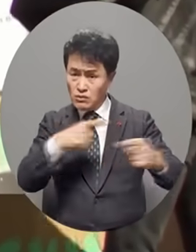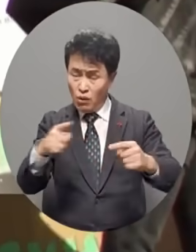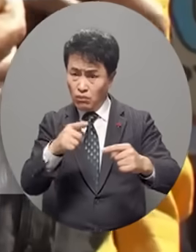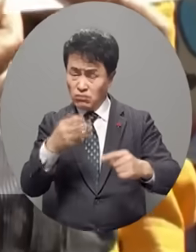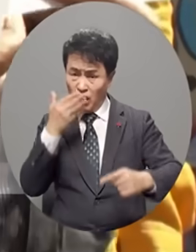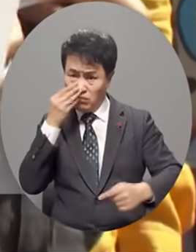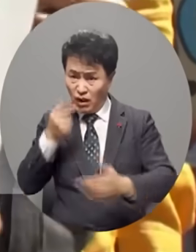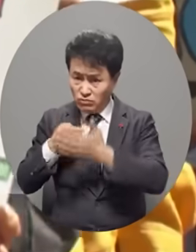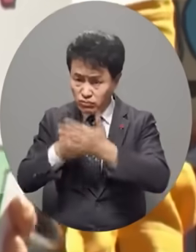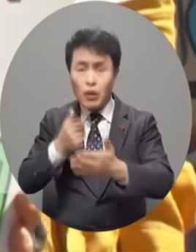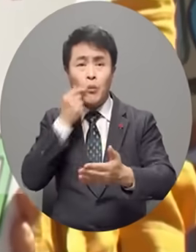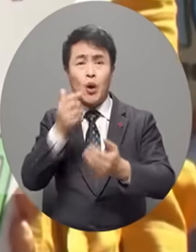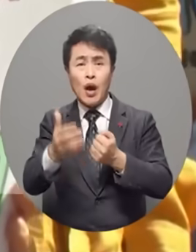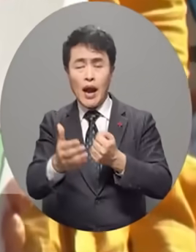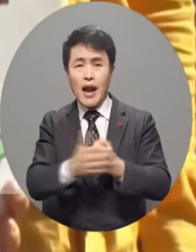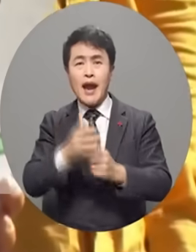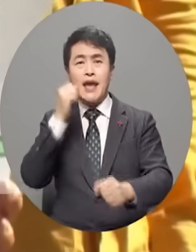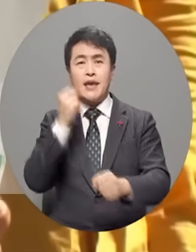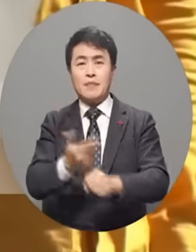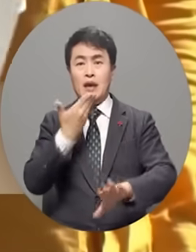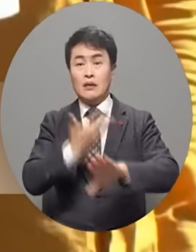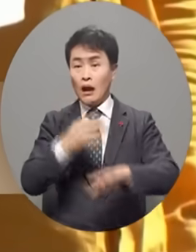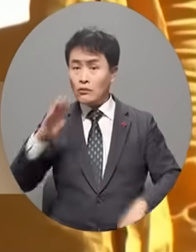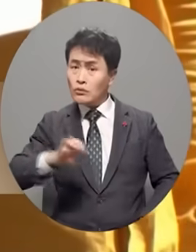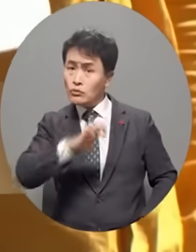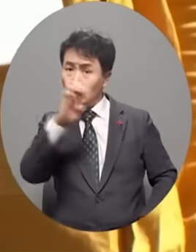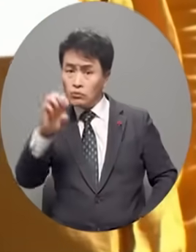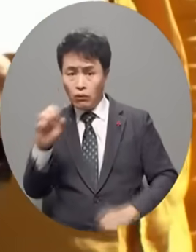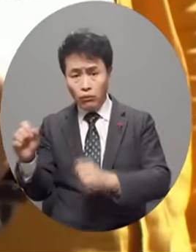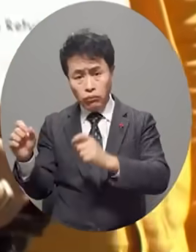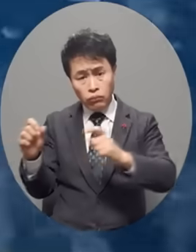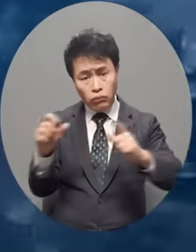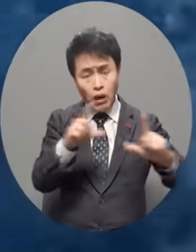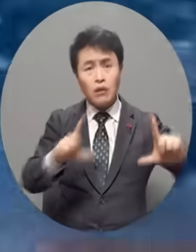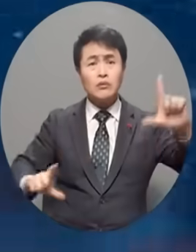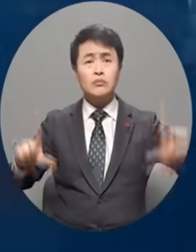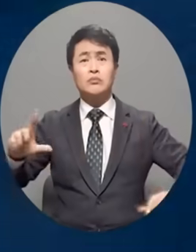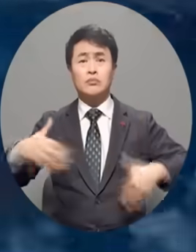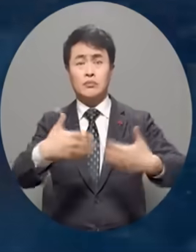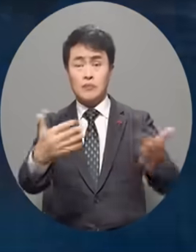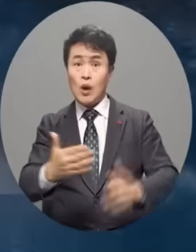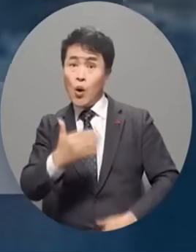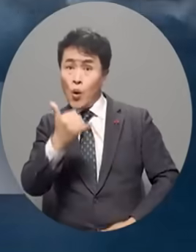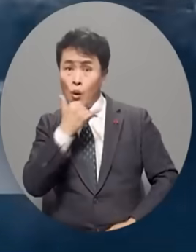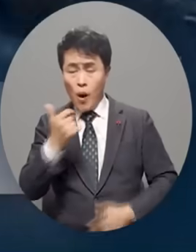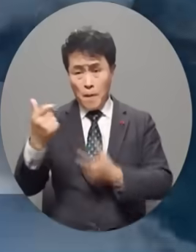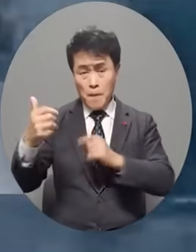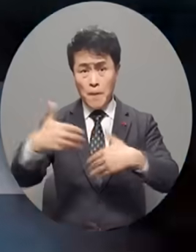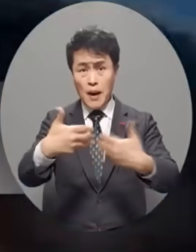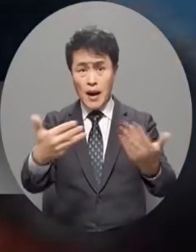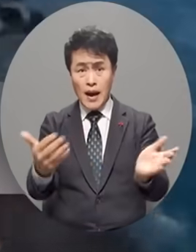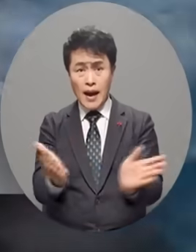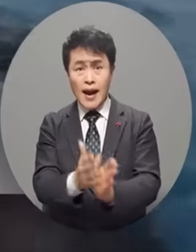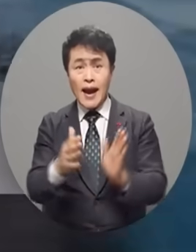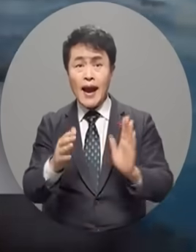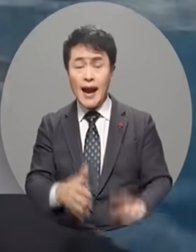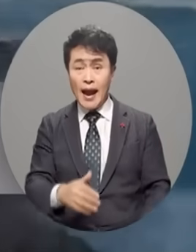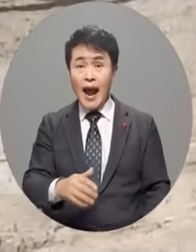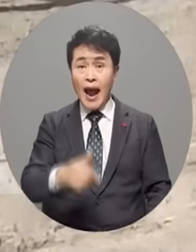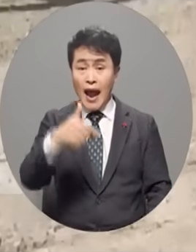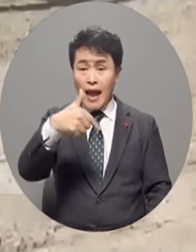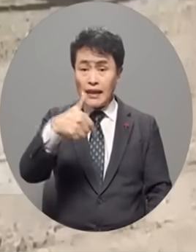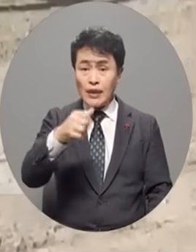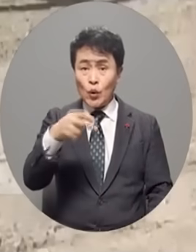내지 못하고 있지만 이미 다른 유럽 국가들로 확산되는 모양새입니다. 독일 보수 성향 제1야당인